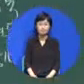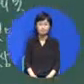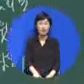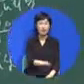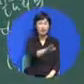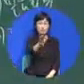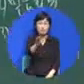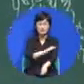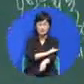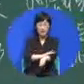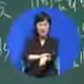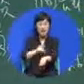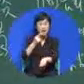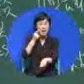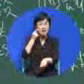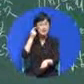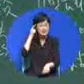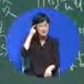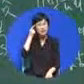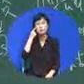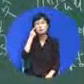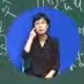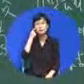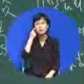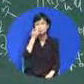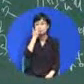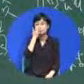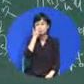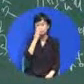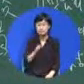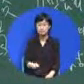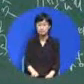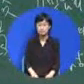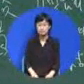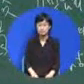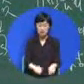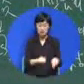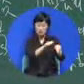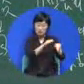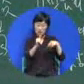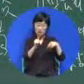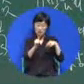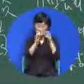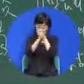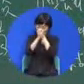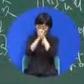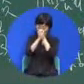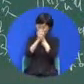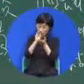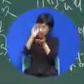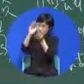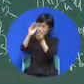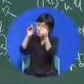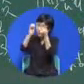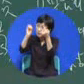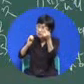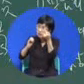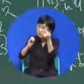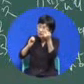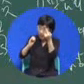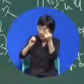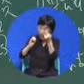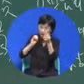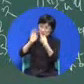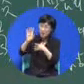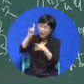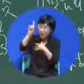여러분 잘 보세요. Look very carefully now. 사무엘이 하는 말이 한마디 땅에 떨어지지 않았다 그러거든요. It says none of the